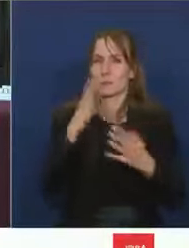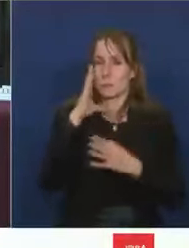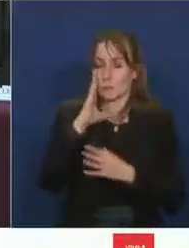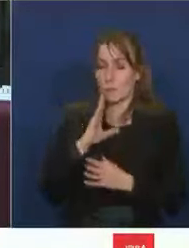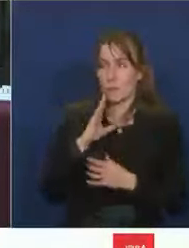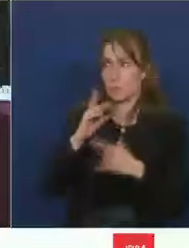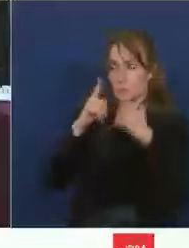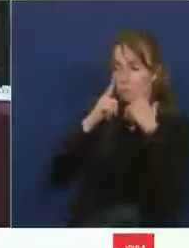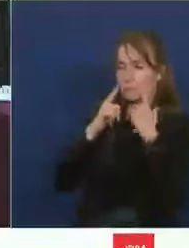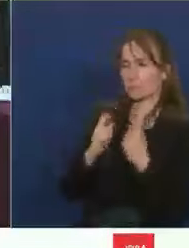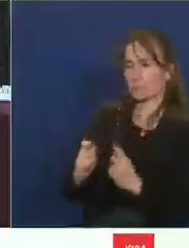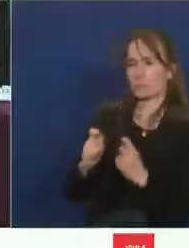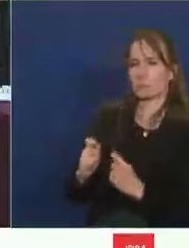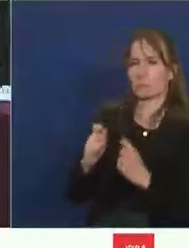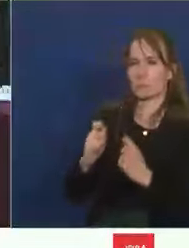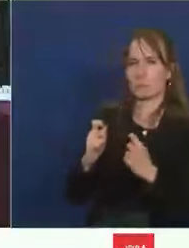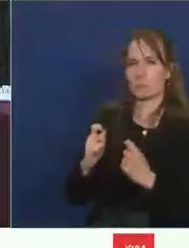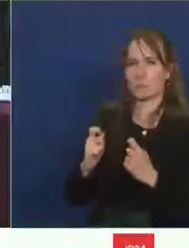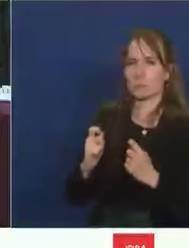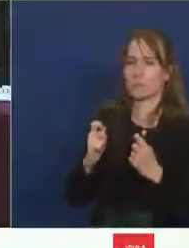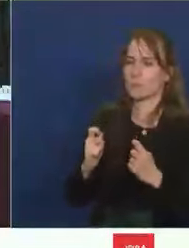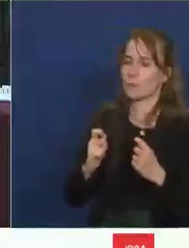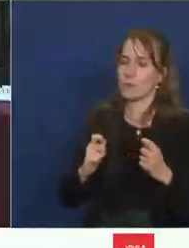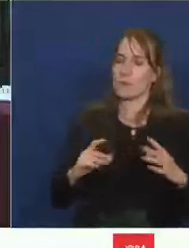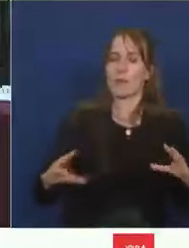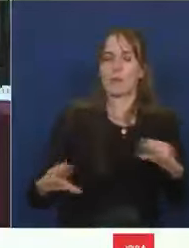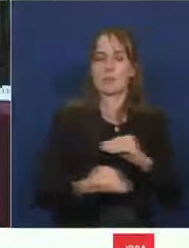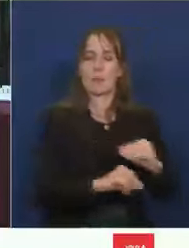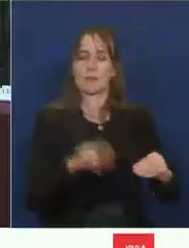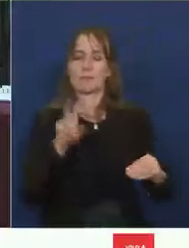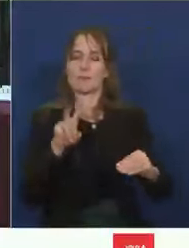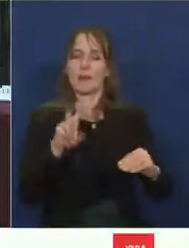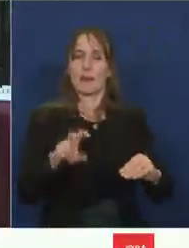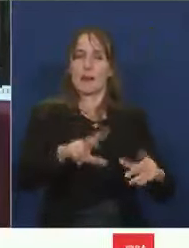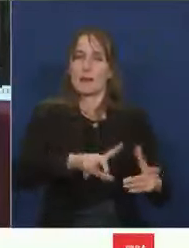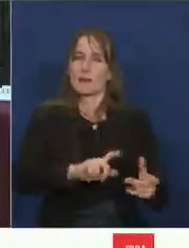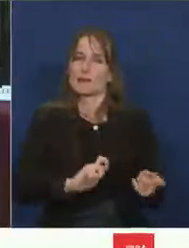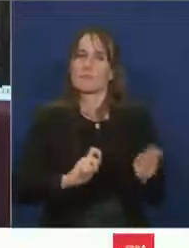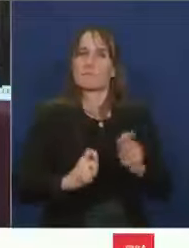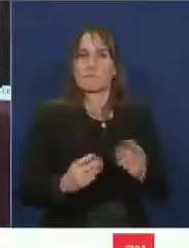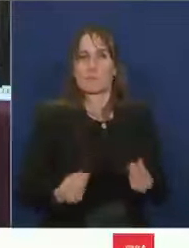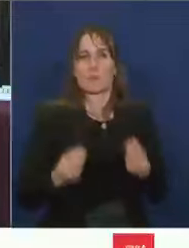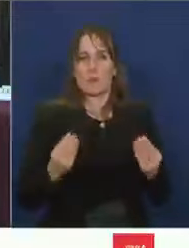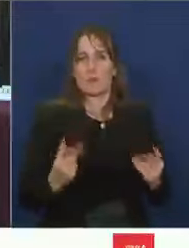dans la mise en œuvre de toutes les requalifications d'espaces publics. Je vous remercie.